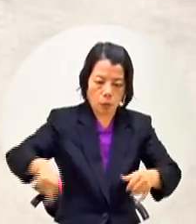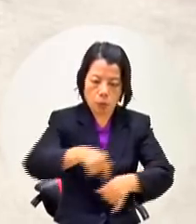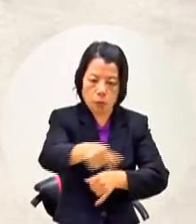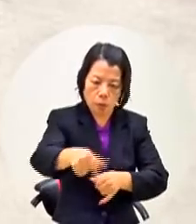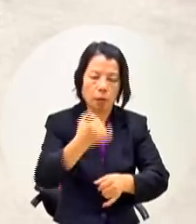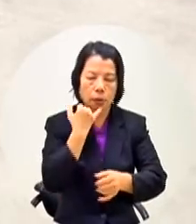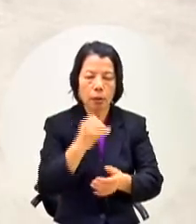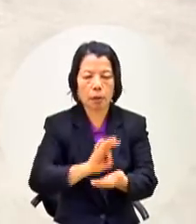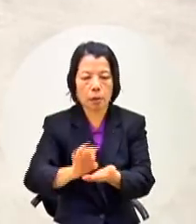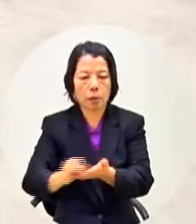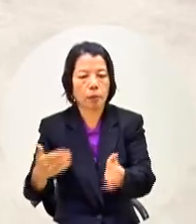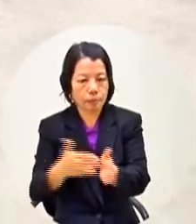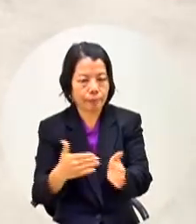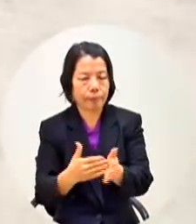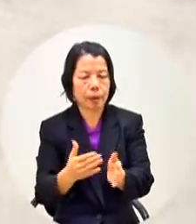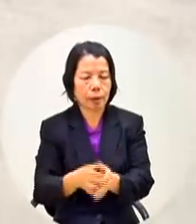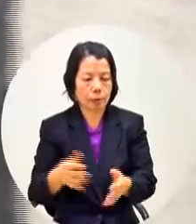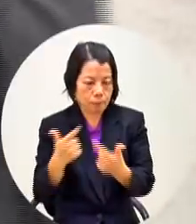参阅。